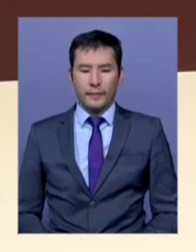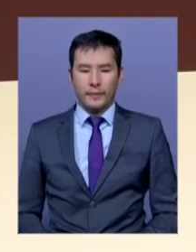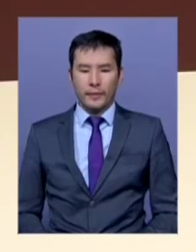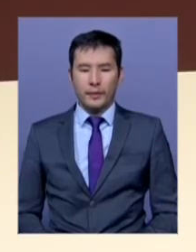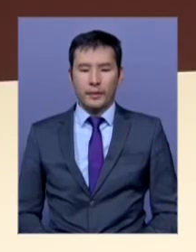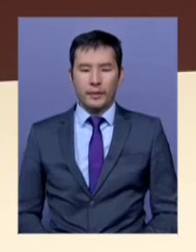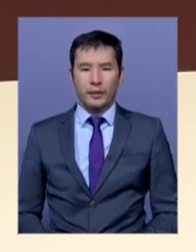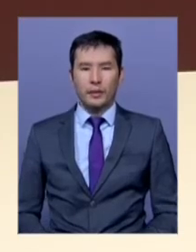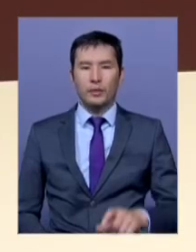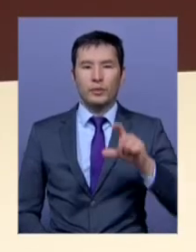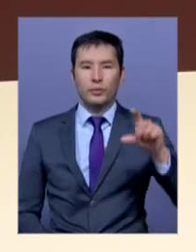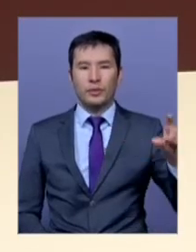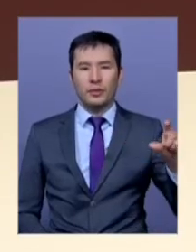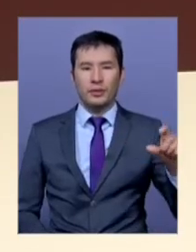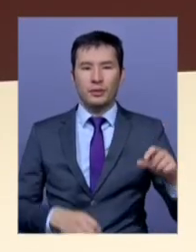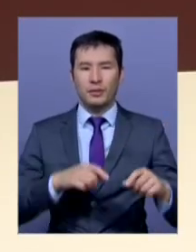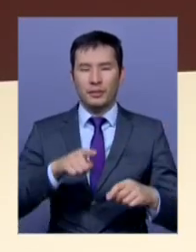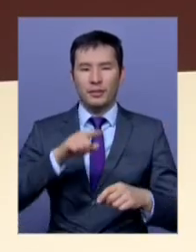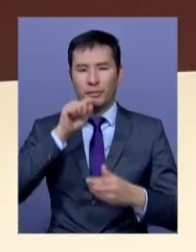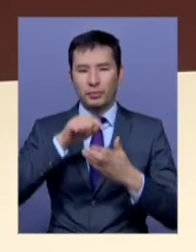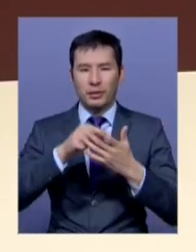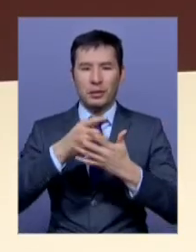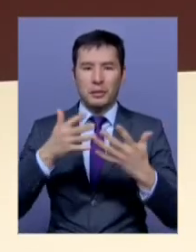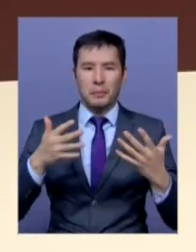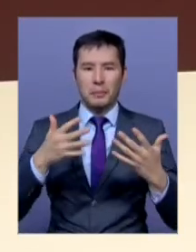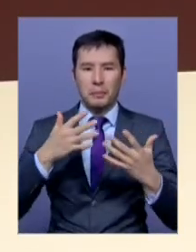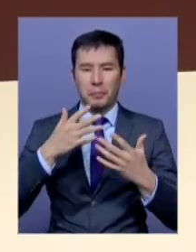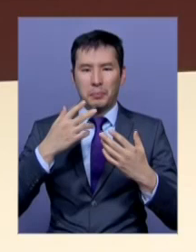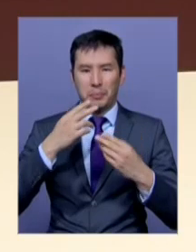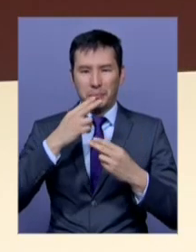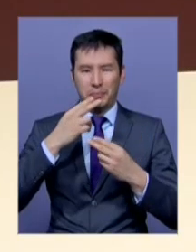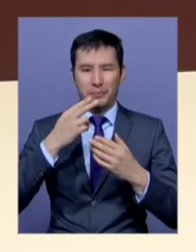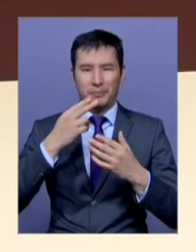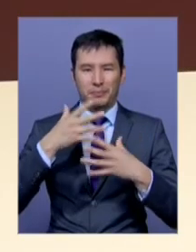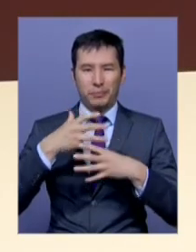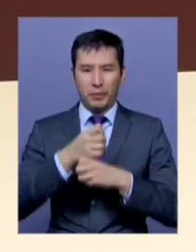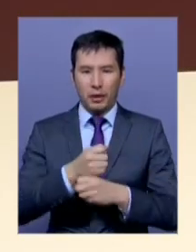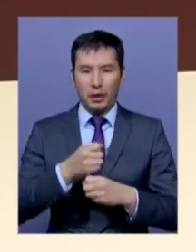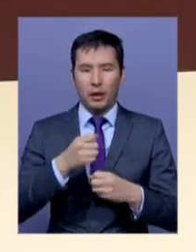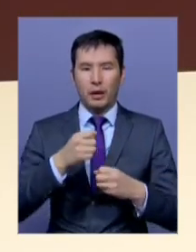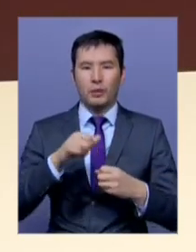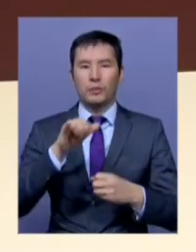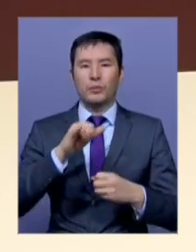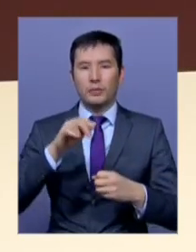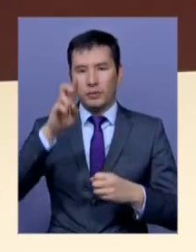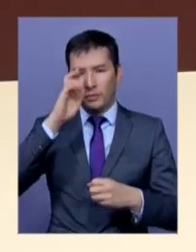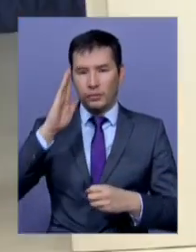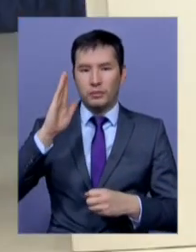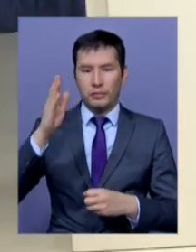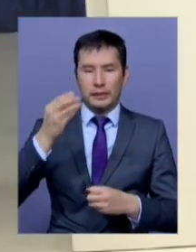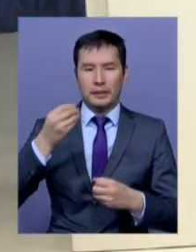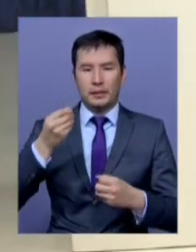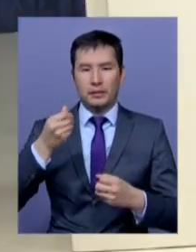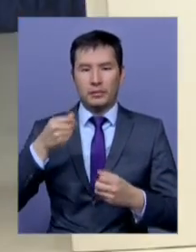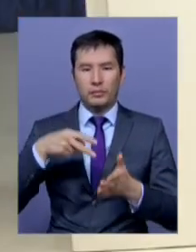Елеріне өтемақы төлеу үшін алып қойылатын және жойылатын құстардың орташа айлық нарықтық құнын айқындауға